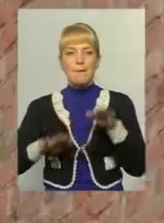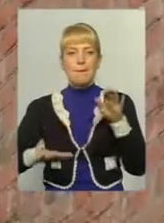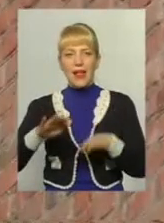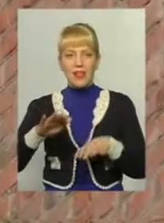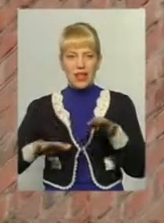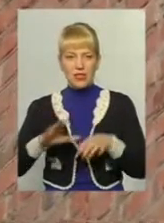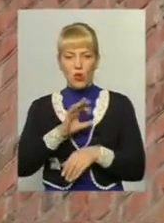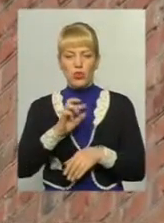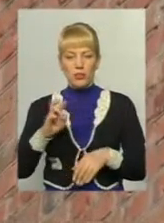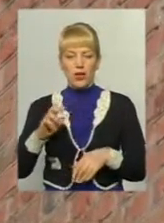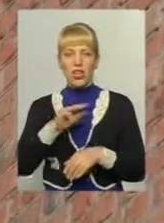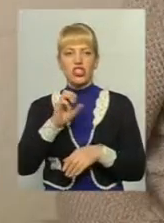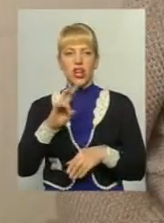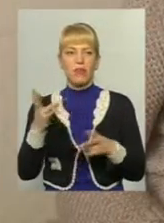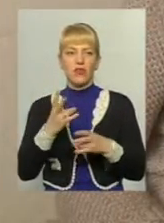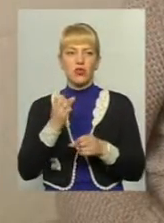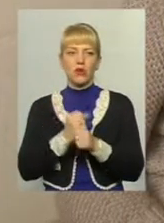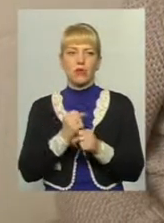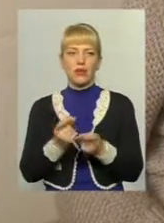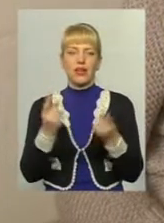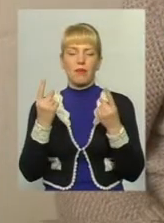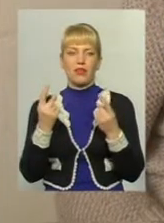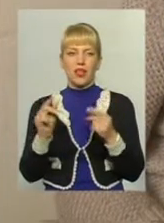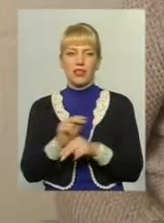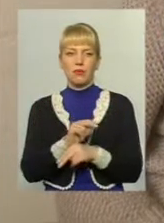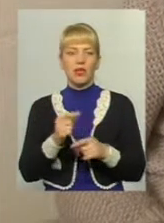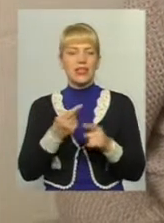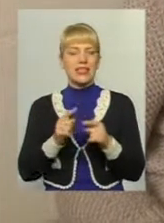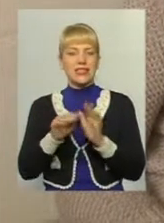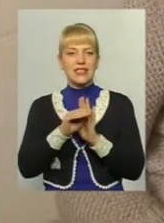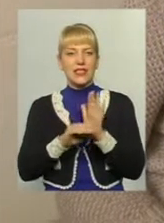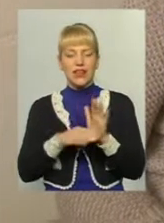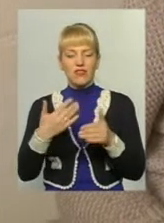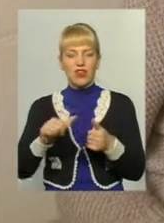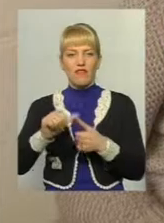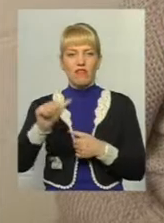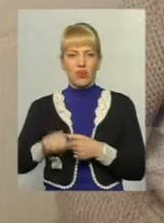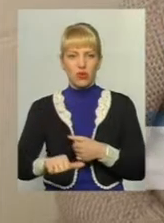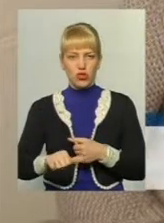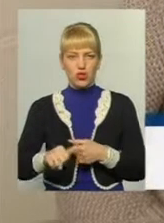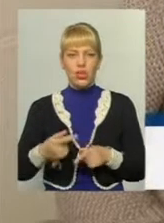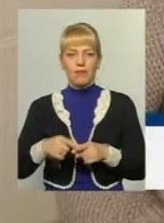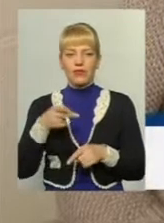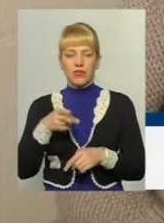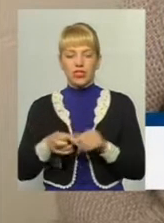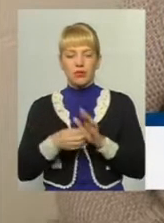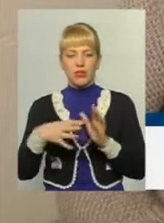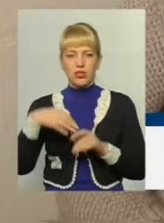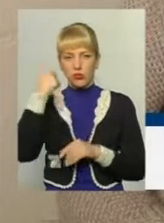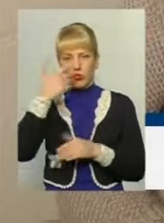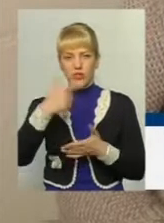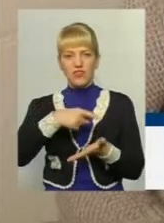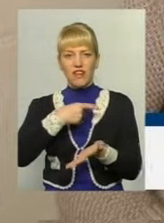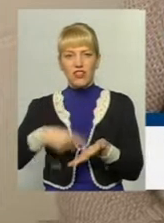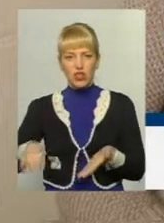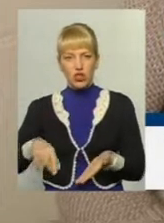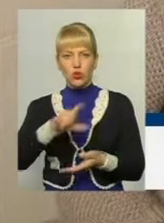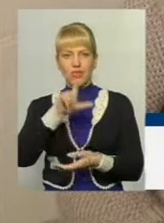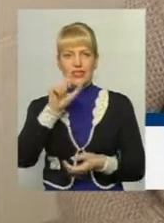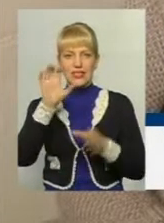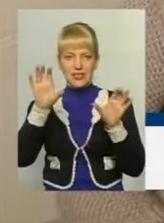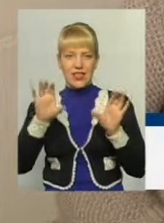раз, пенсіонерів, які проживають в цих будинках. До речі, із закону вже забрали статтю, в якій було зазначено, що перед тим, як передати будинок на